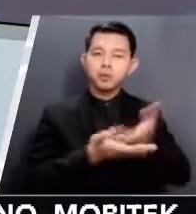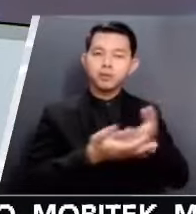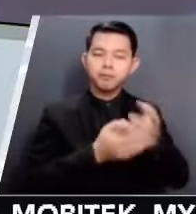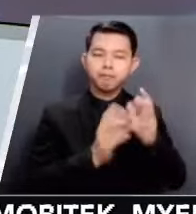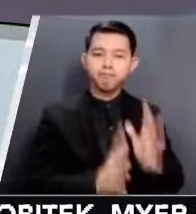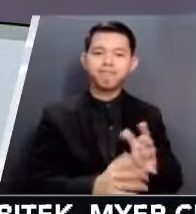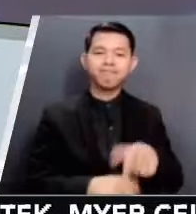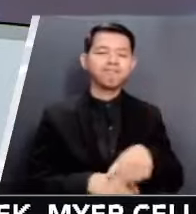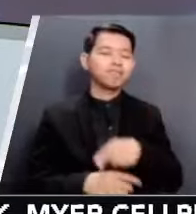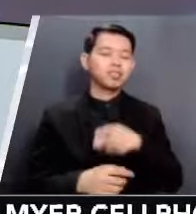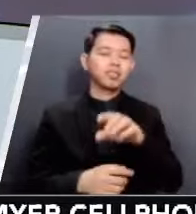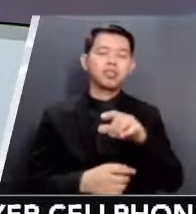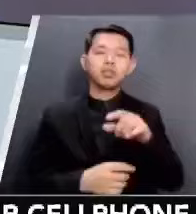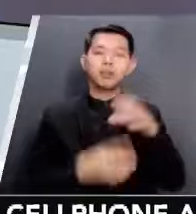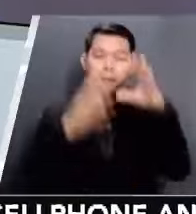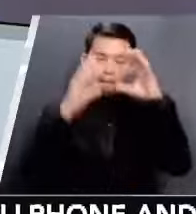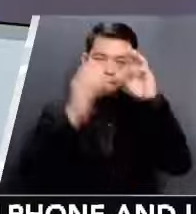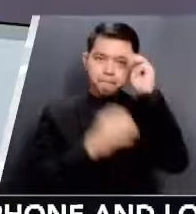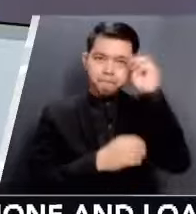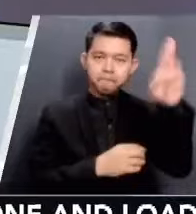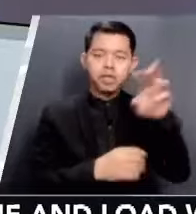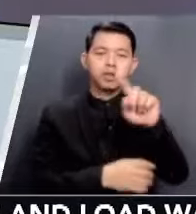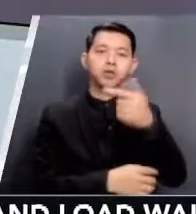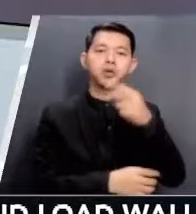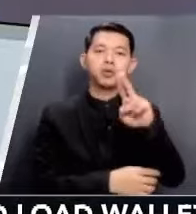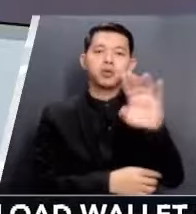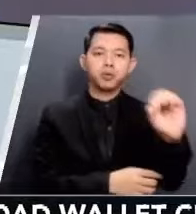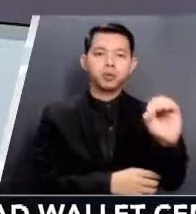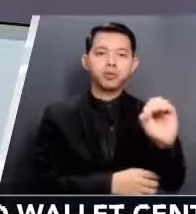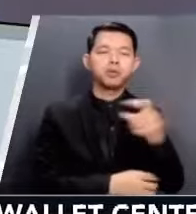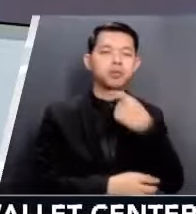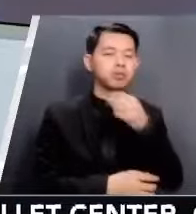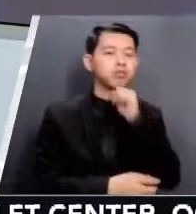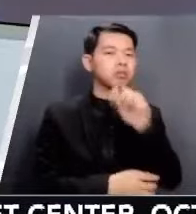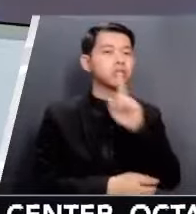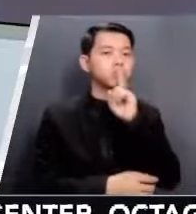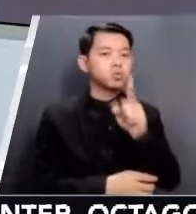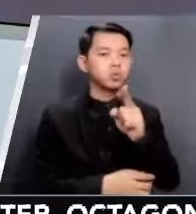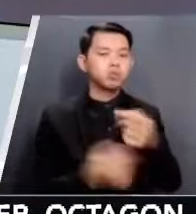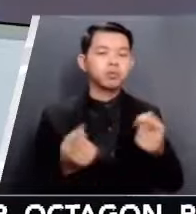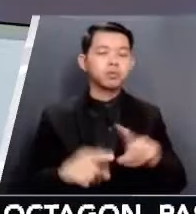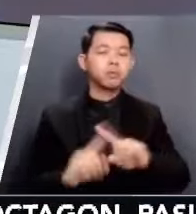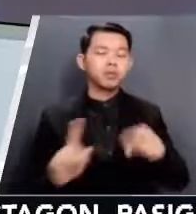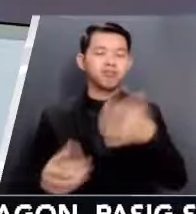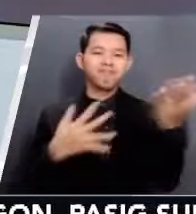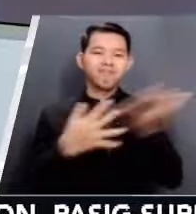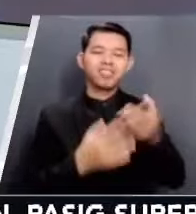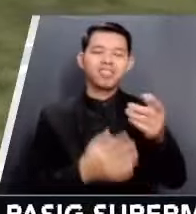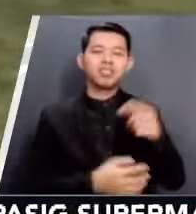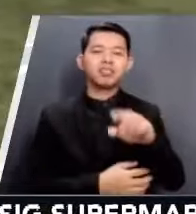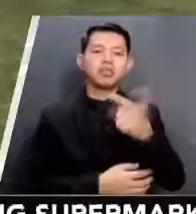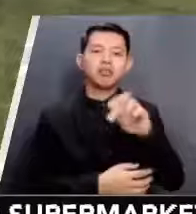na rin ng DG si guo ng reklamong graft sa ombudsman balitang hatid ni mav